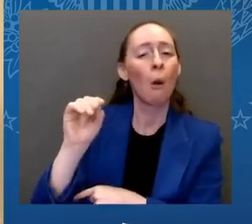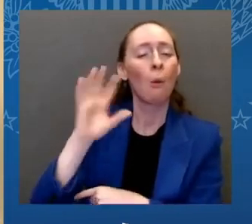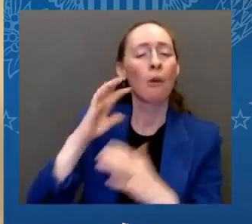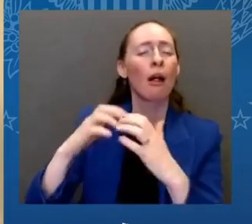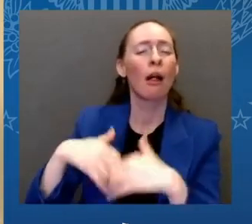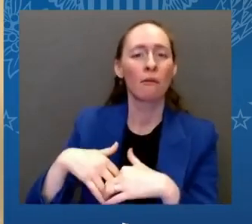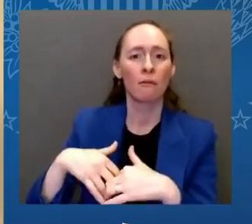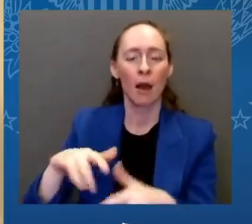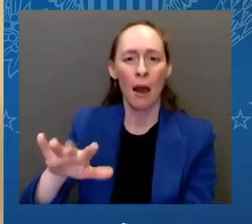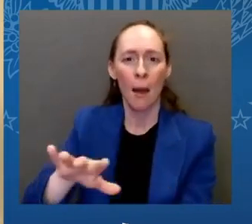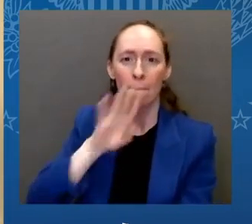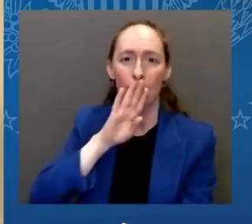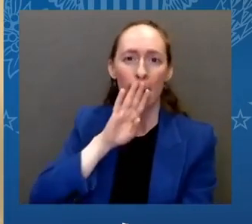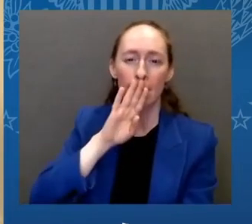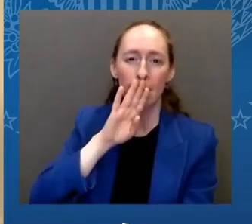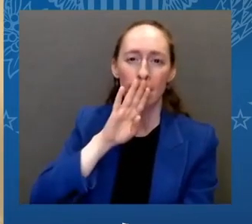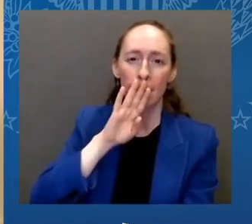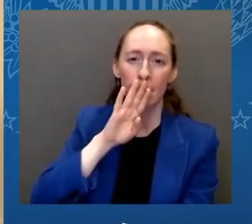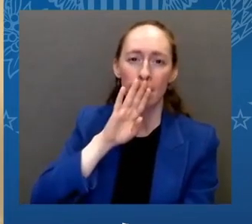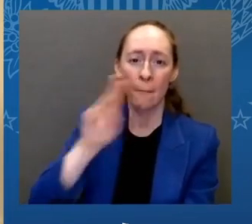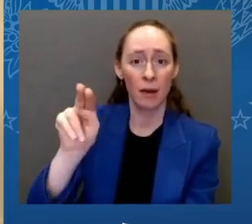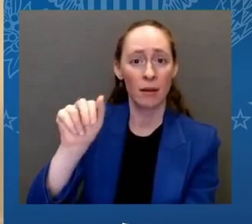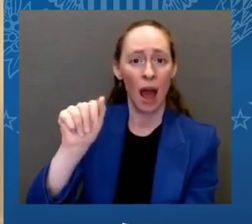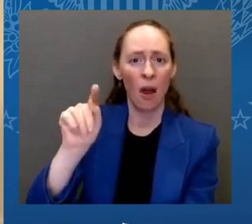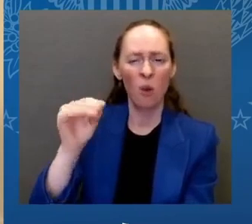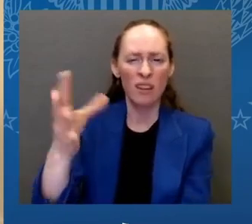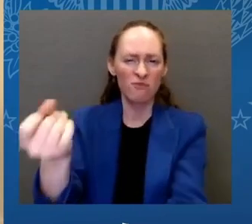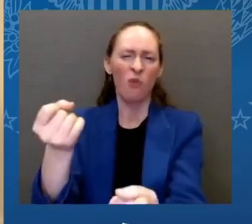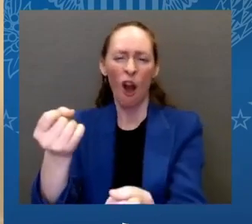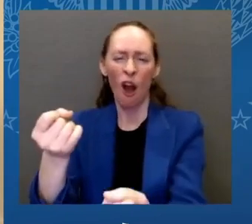ми могли б говорити про те, що Європа